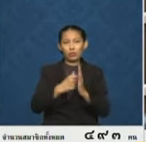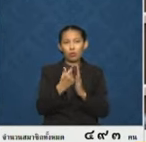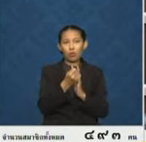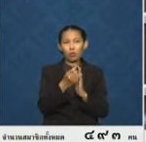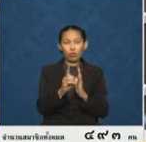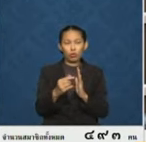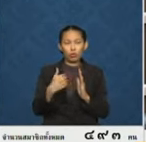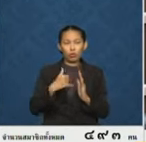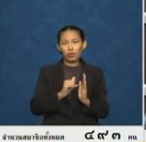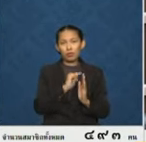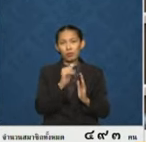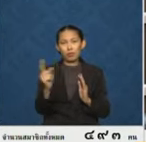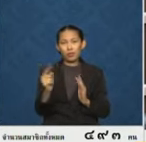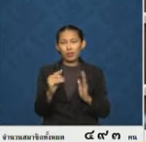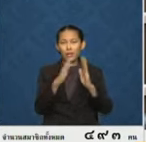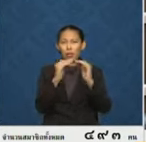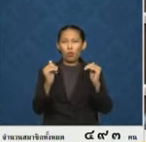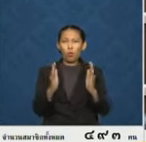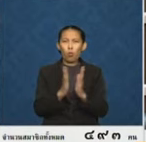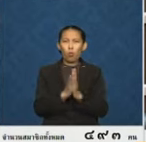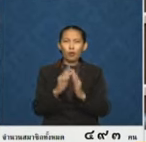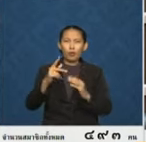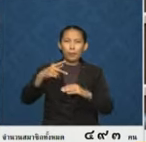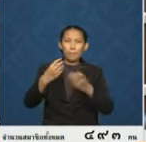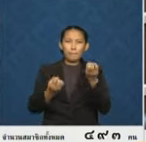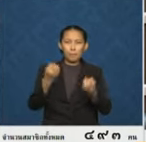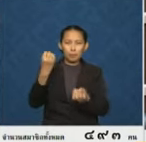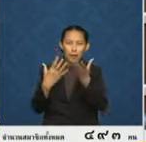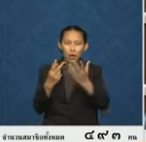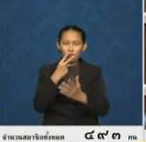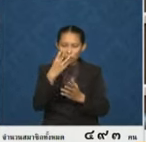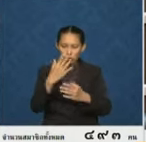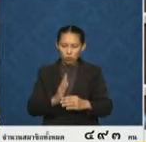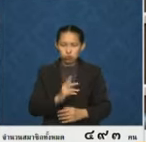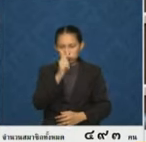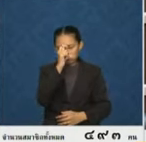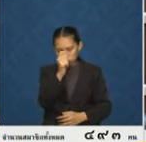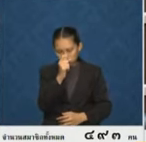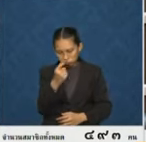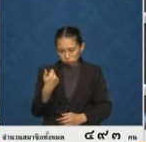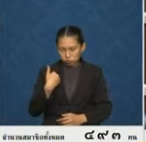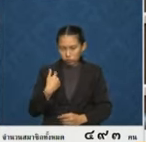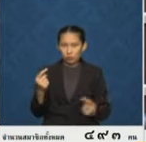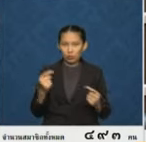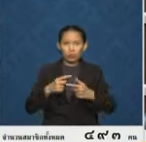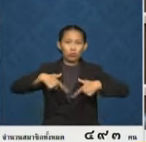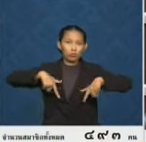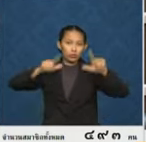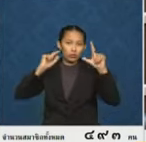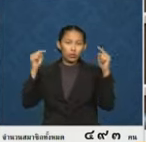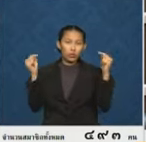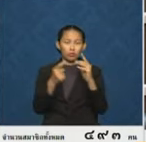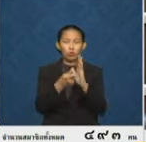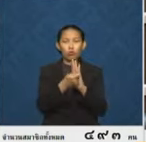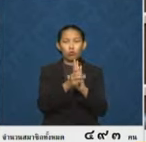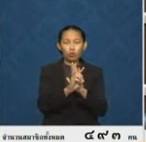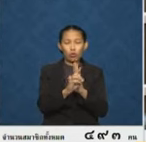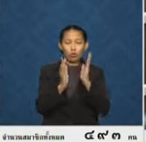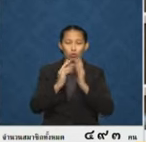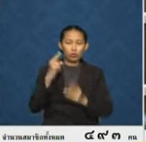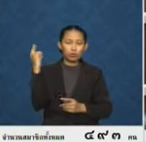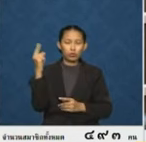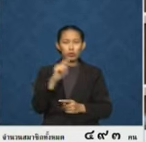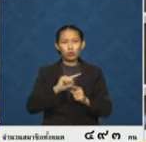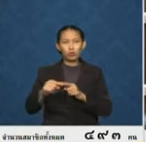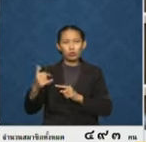เดินทางไปป่าคำชนกซึ่งเป็นสถานที่ศักดิ์สิทธิ์และเป็นขึ้นที่ขึ้นชื่อของจังหวัดอุดรธานีนักท่องเที่ยวส่วน